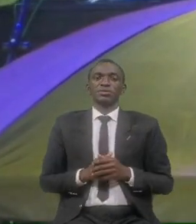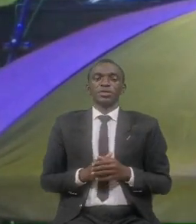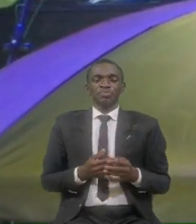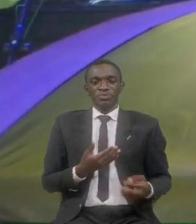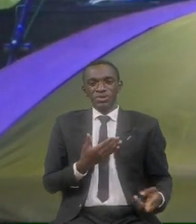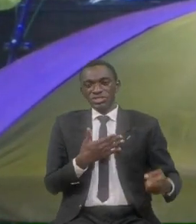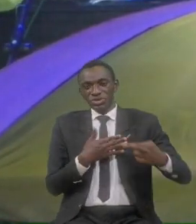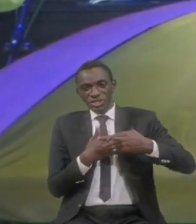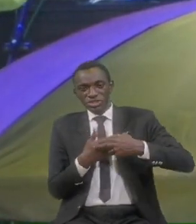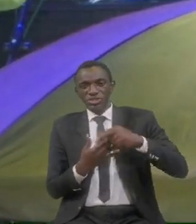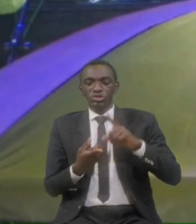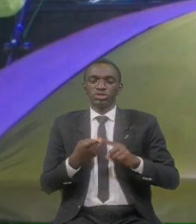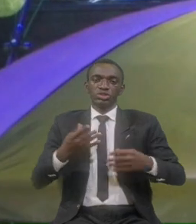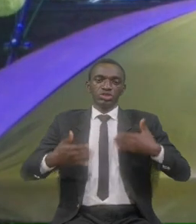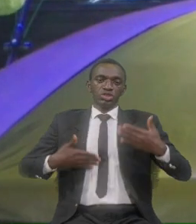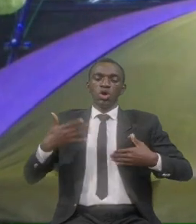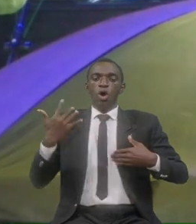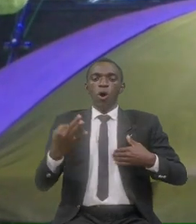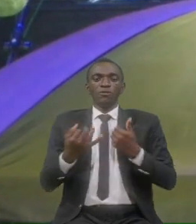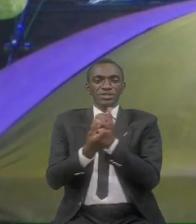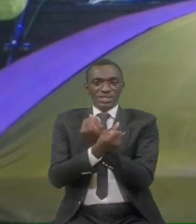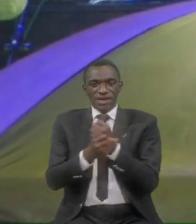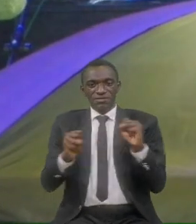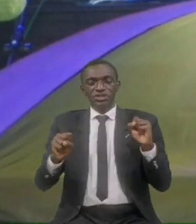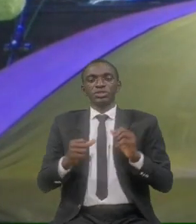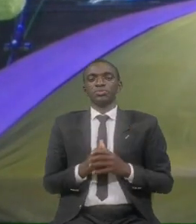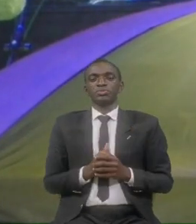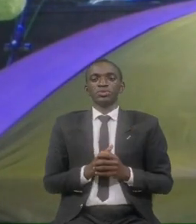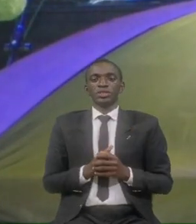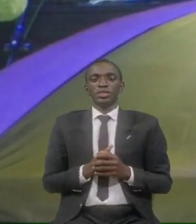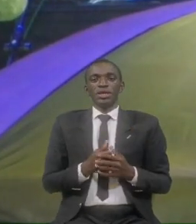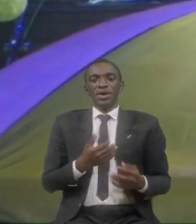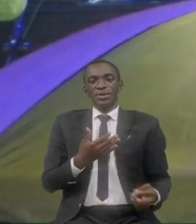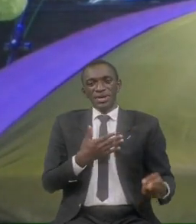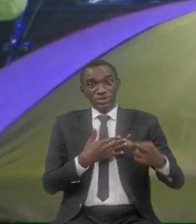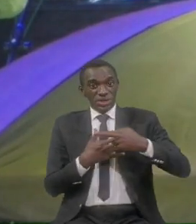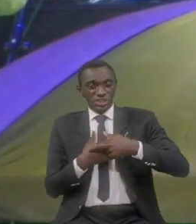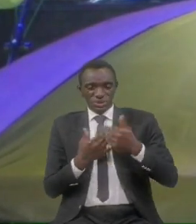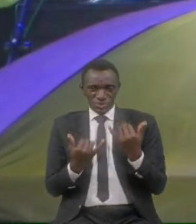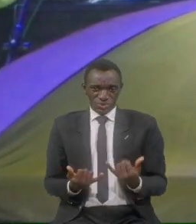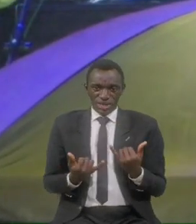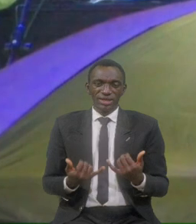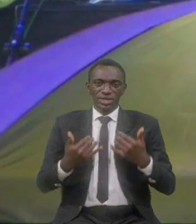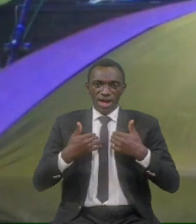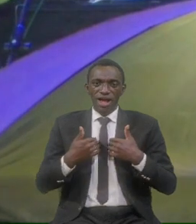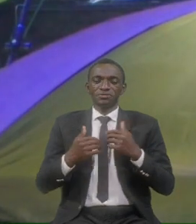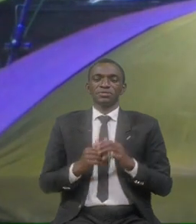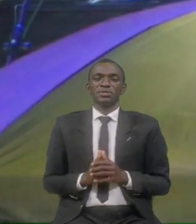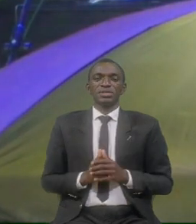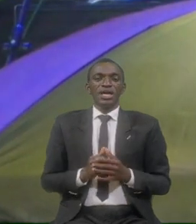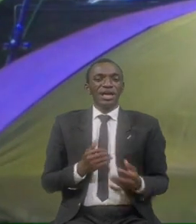of salvation. Pagbalik kanimo sa kalipay there's sa kaluwasan. There's restoration tonight. Dunay pagbalik. Restoration to